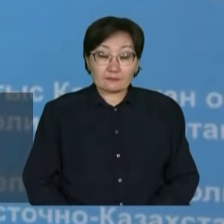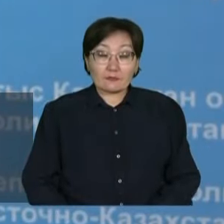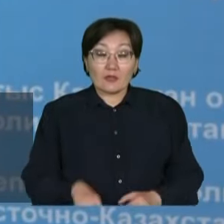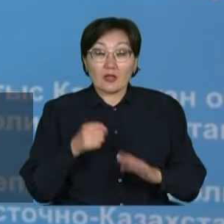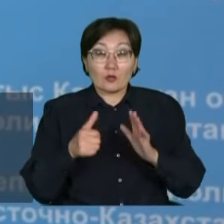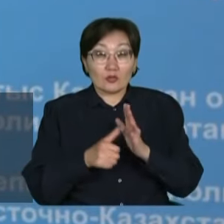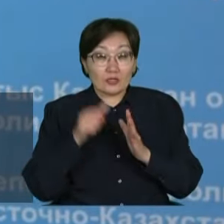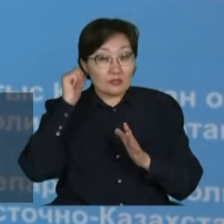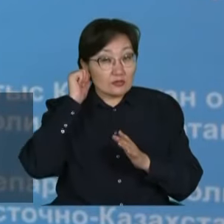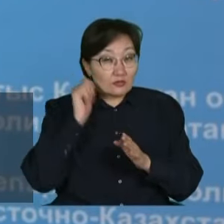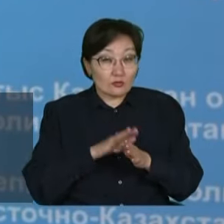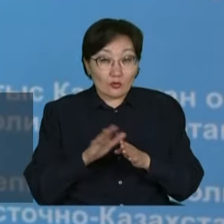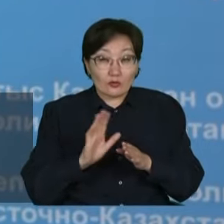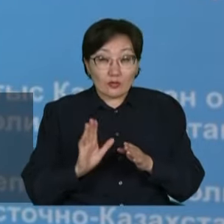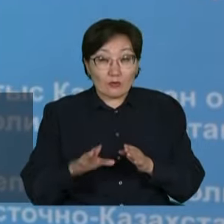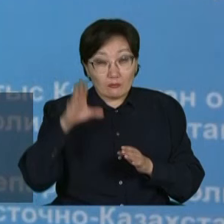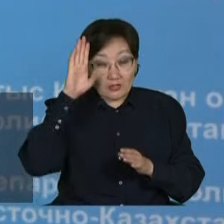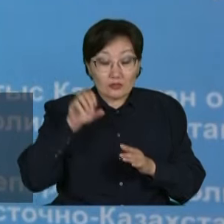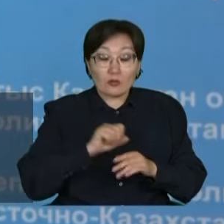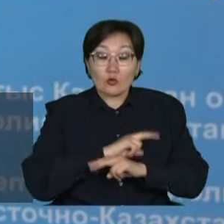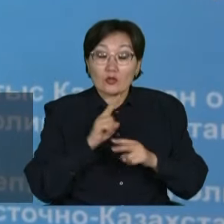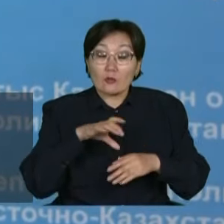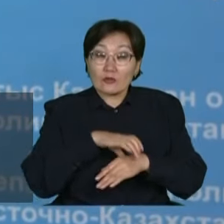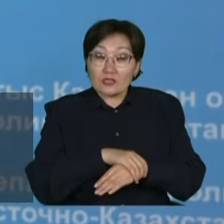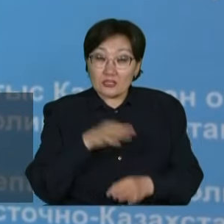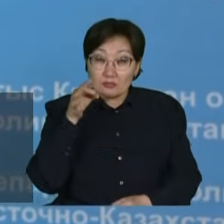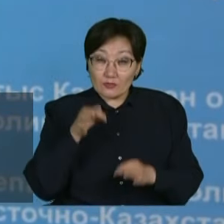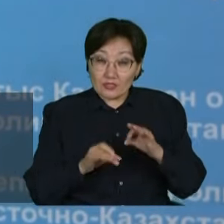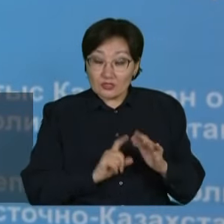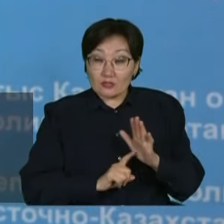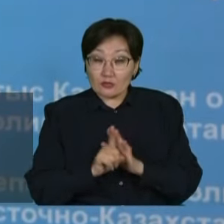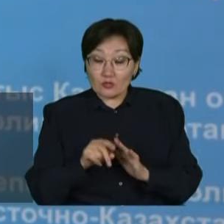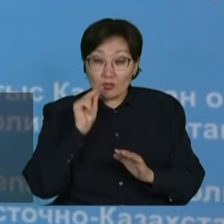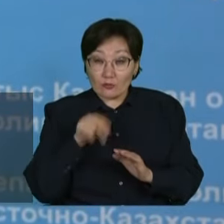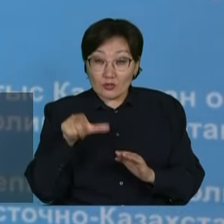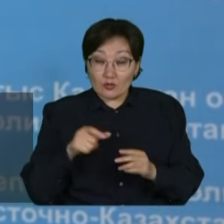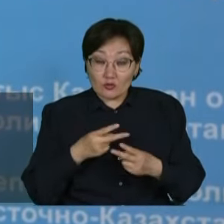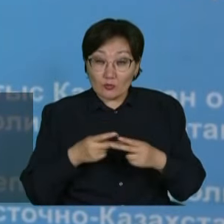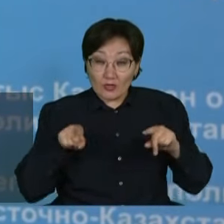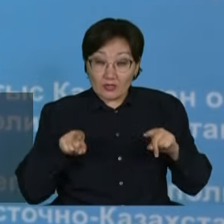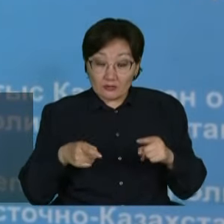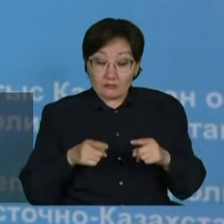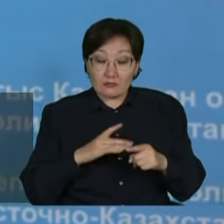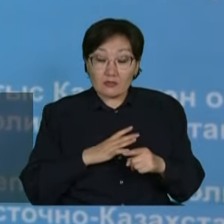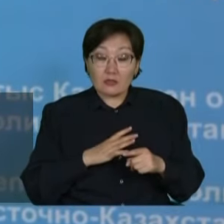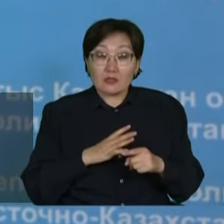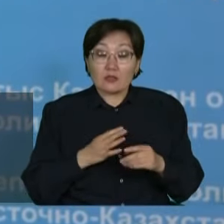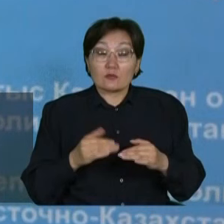Кәмелетке толмағанды өлтіру фактісі бойынша қылмыстық іс қозғалды. Күдікті ұсталып, қамауға